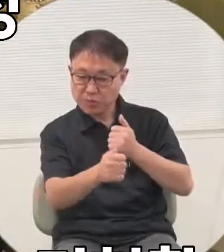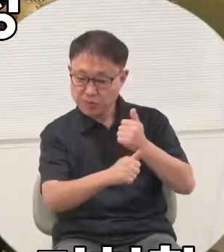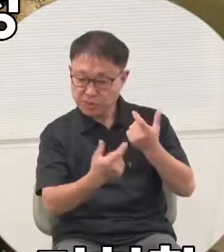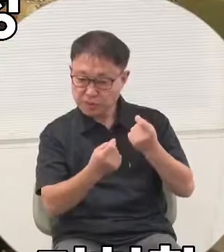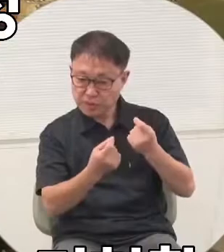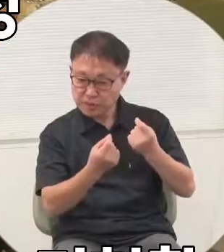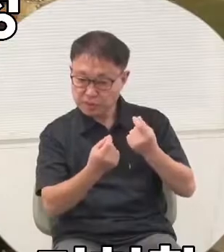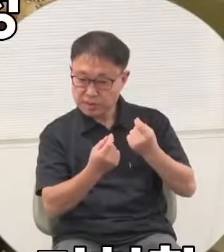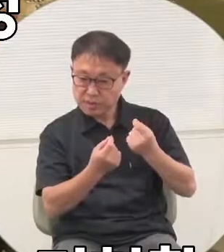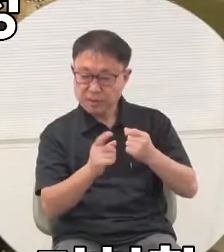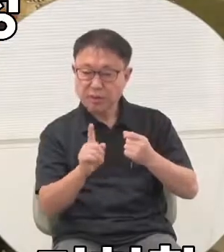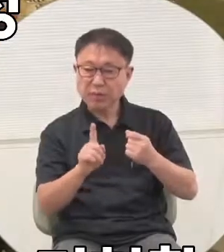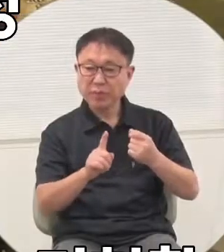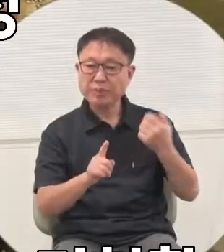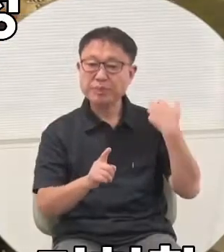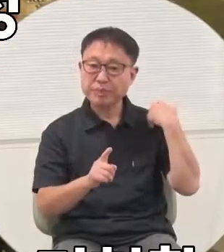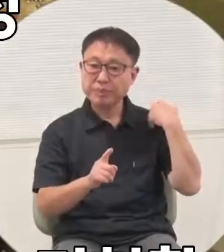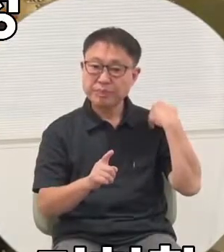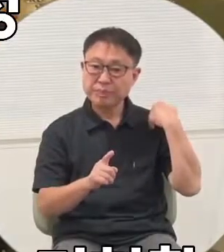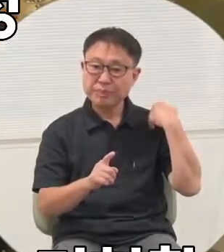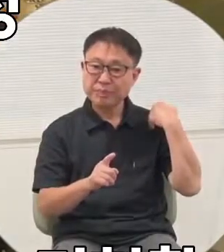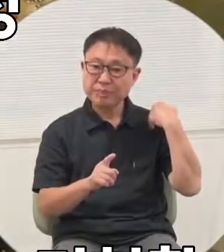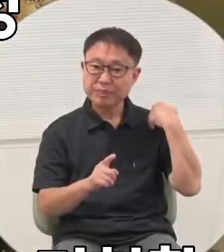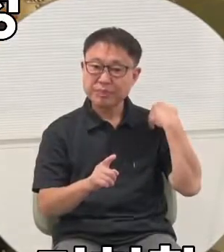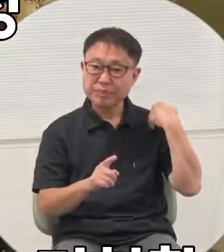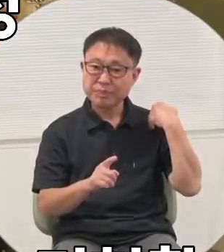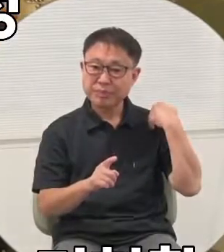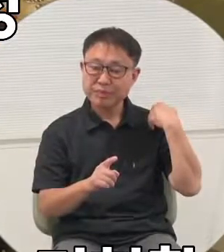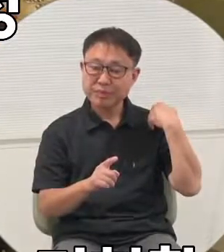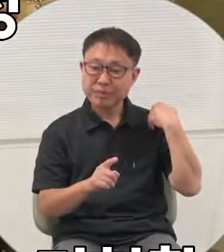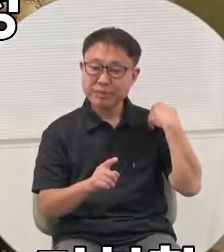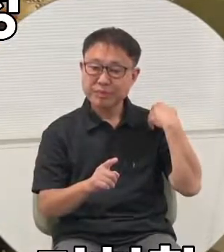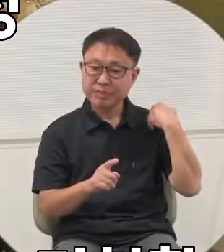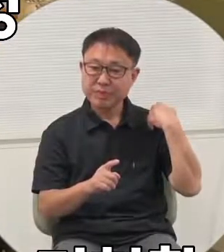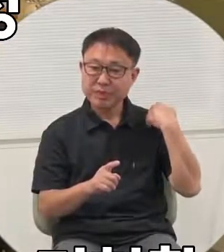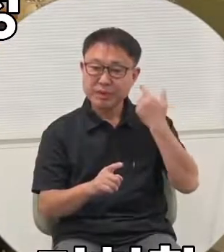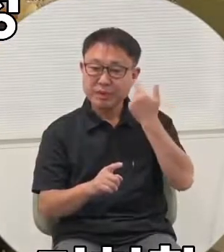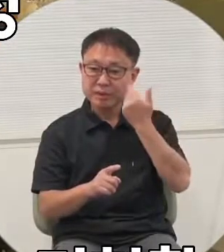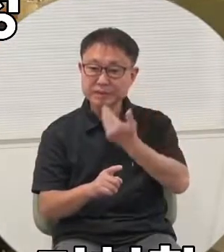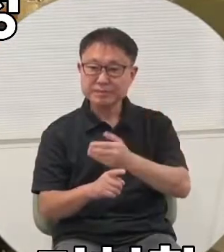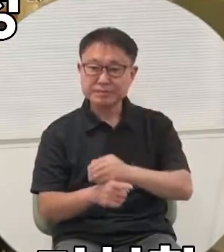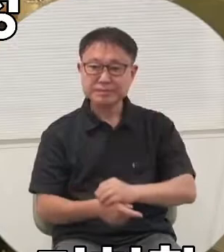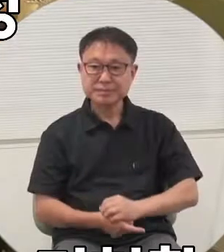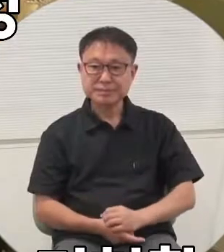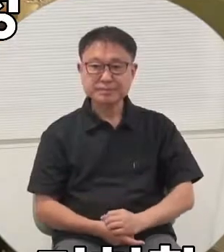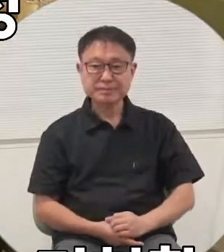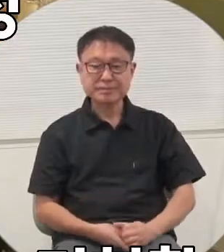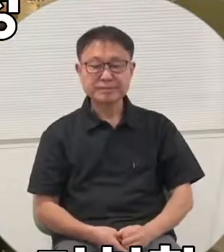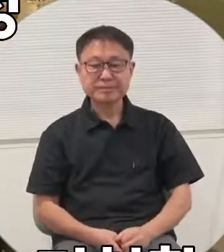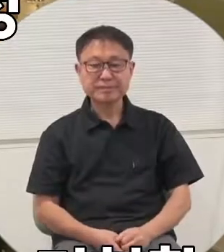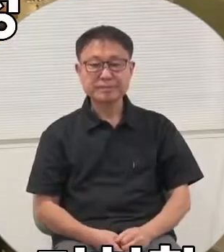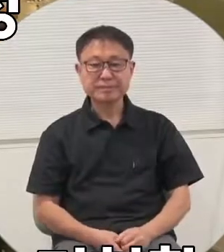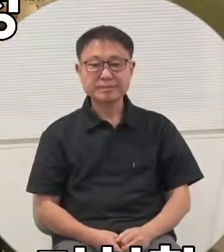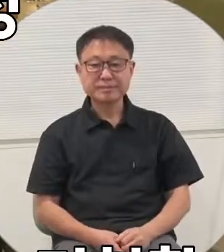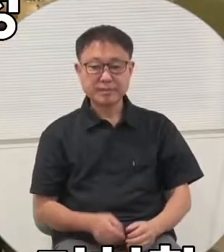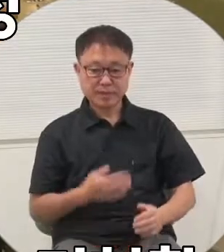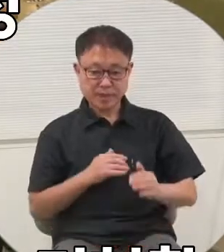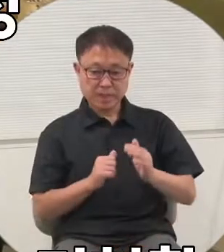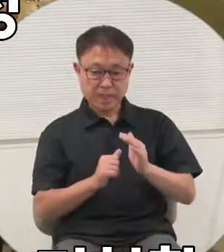있는데 좀 어떤 마음, 어떤 생각을 함께하고 계신지 좀. 저희 방금